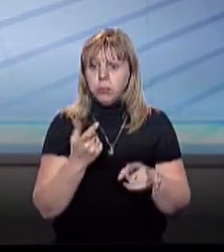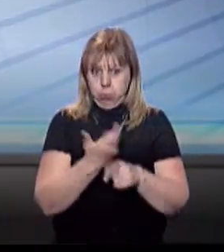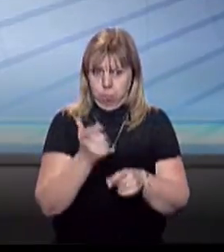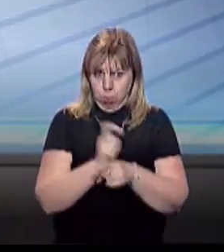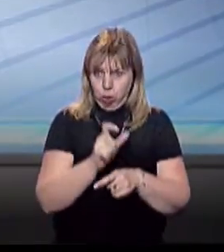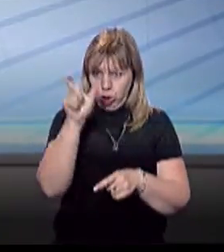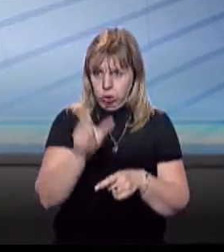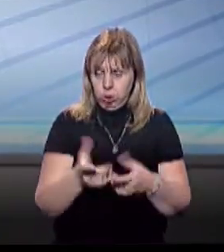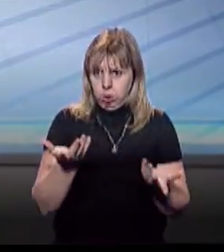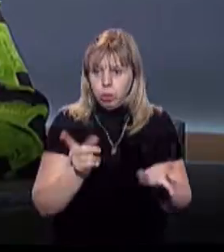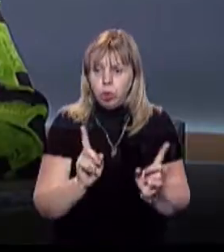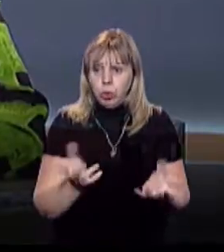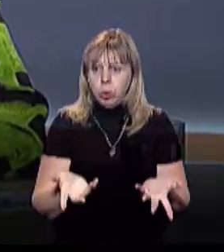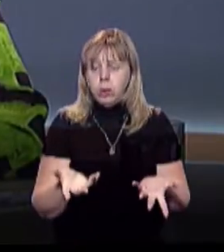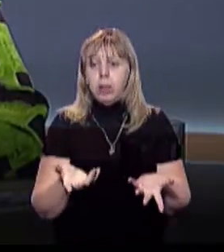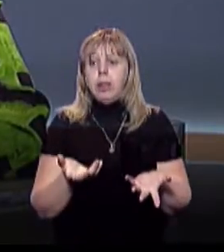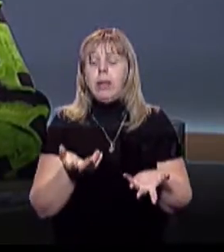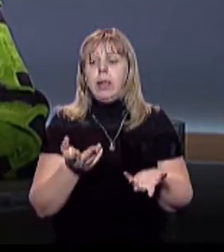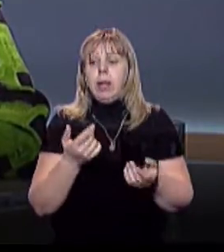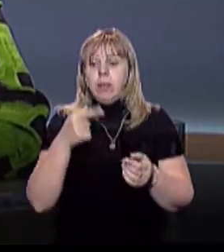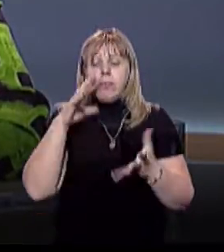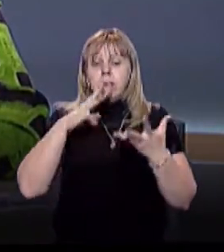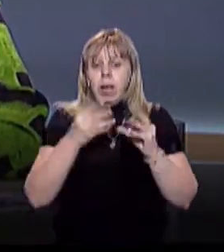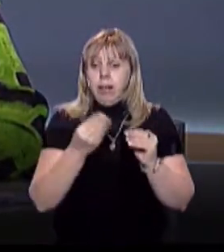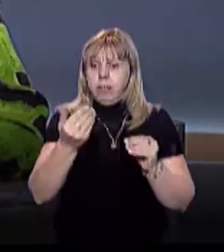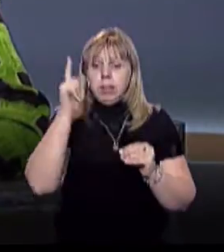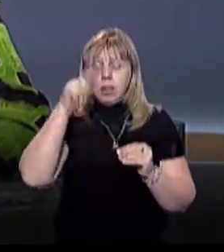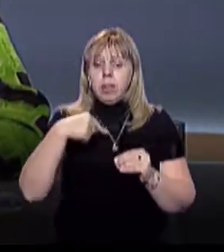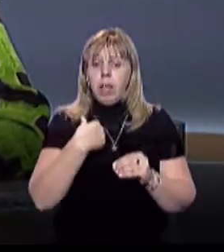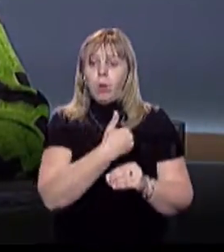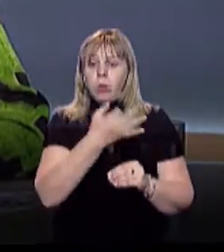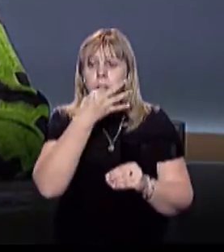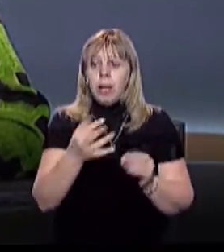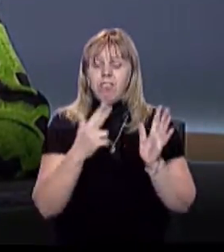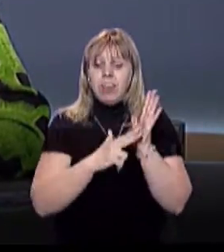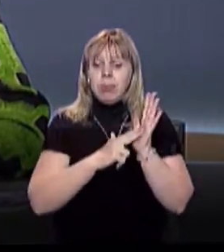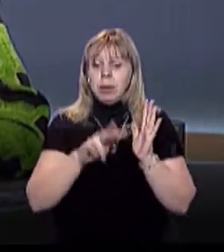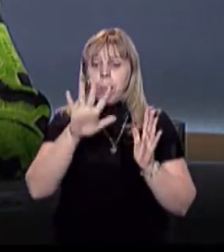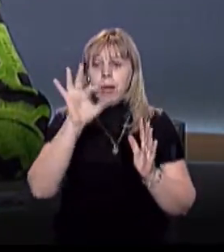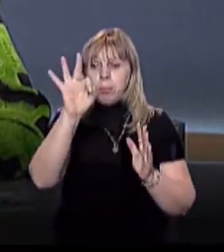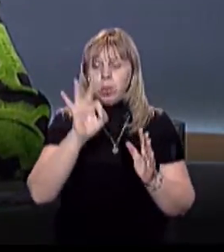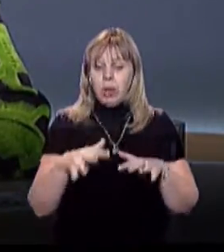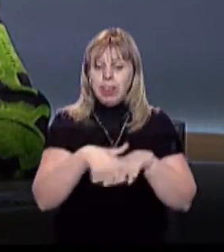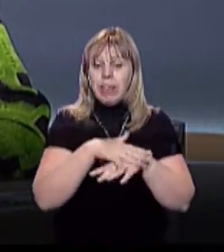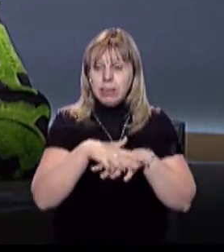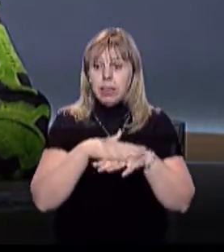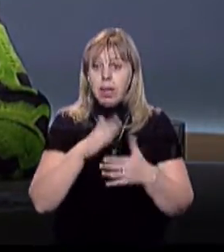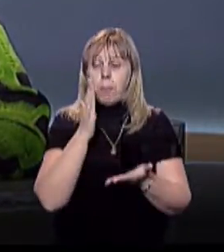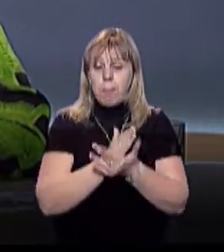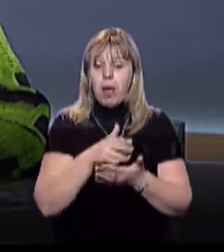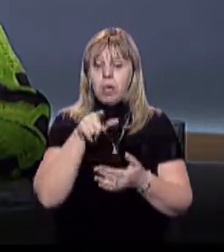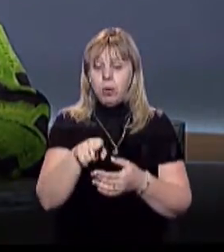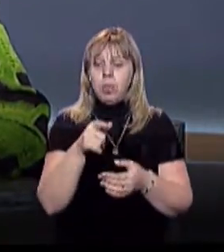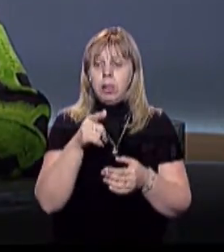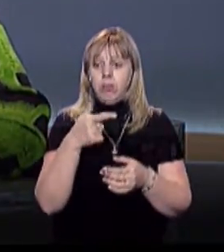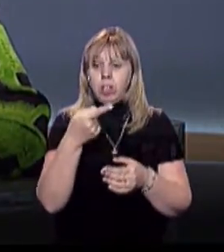носіїв такої групи крові? Ну, взагалі, то ви знаєте, я хочу сказати, що 85% населення мають цей білок,